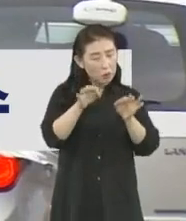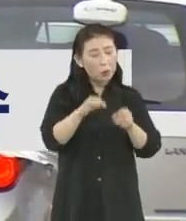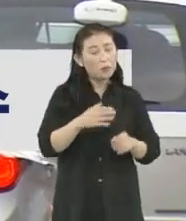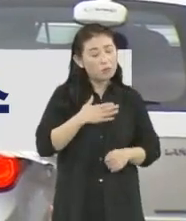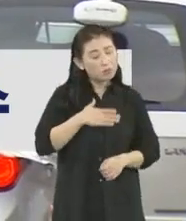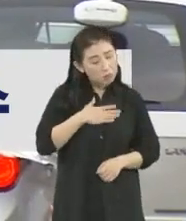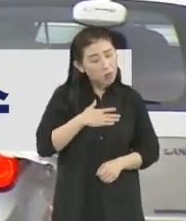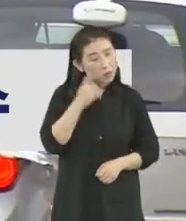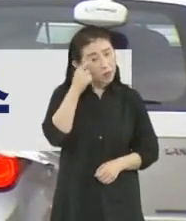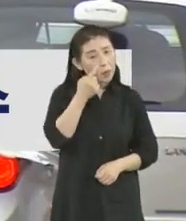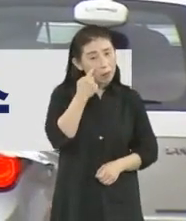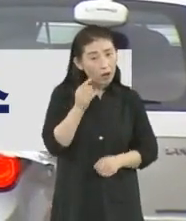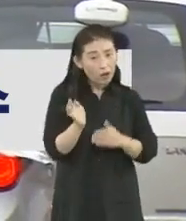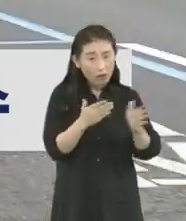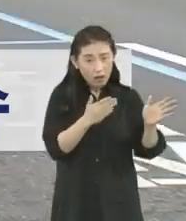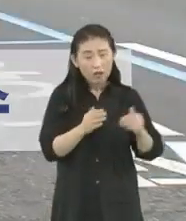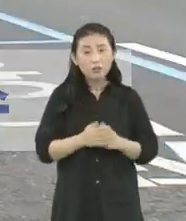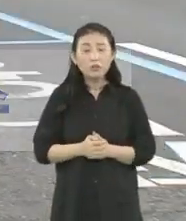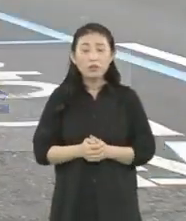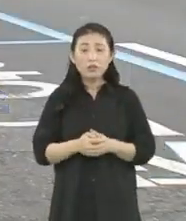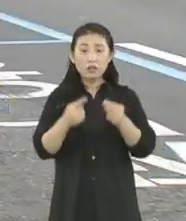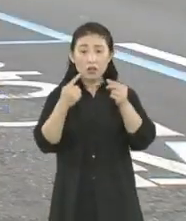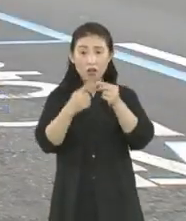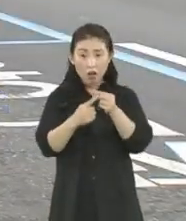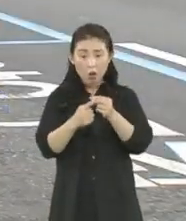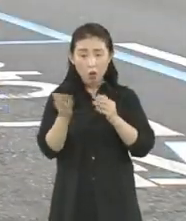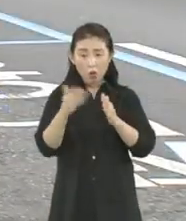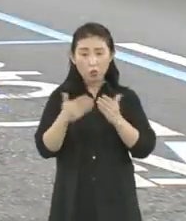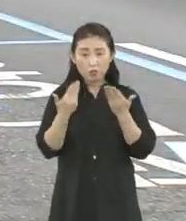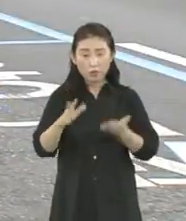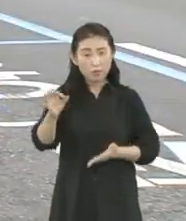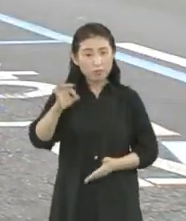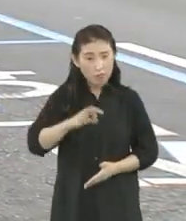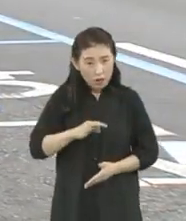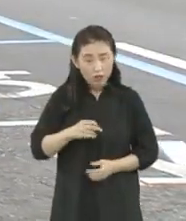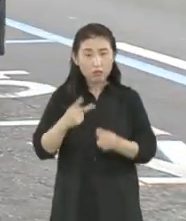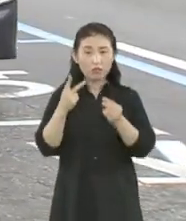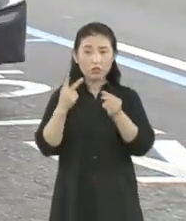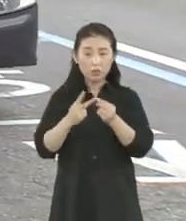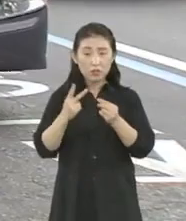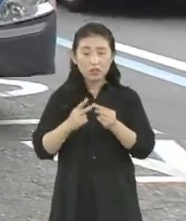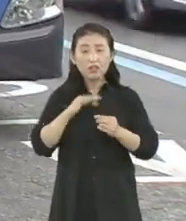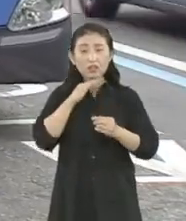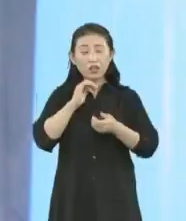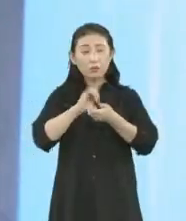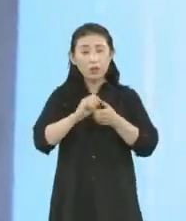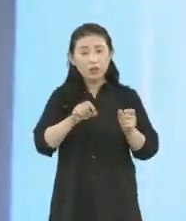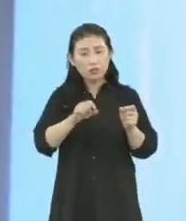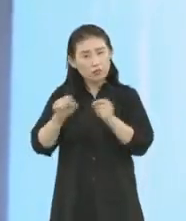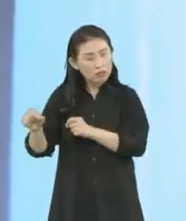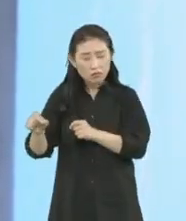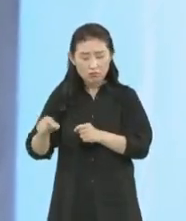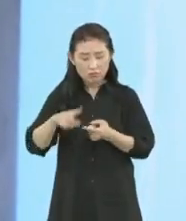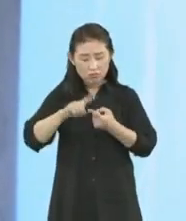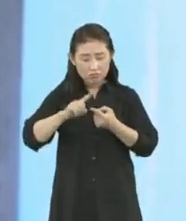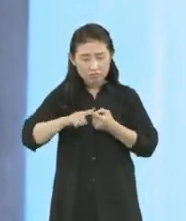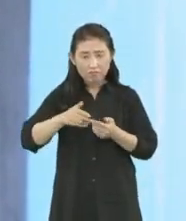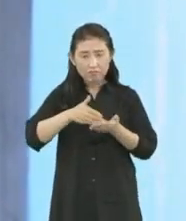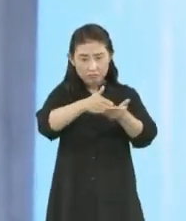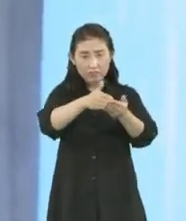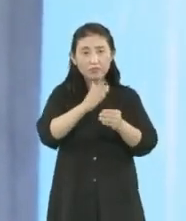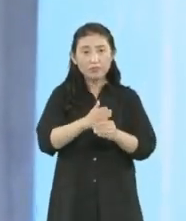여러 가능성을 열어두고 있다 면서도 법정공휴일 유급휴일 보장과 정년 연장 등은 양보할 수 없다는